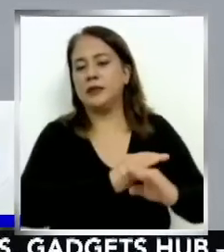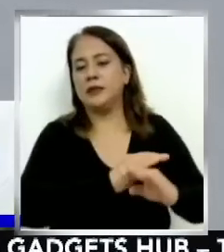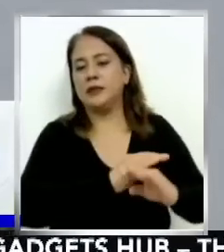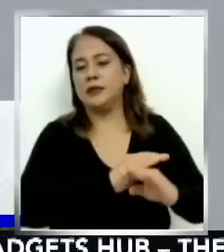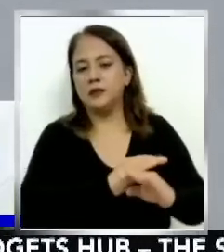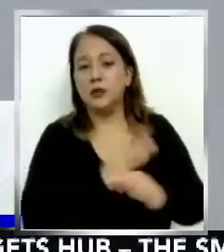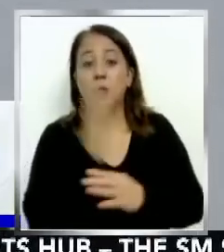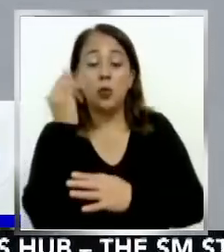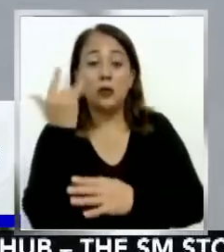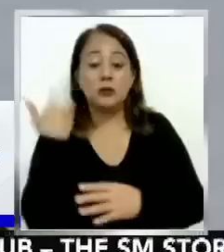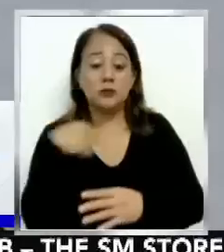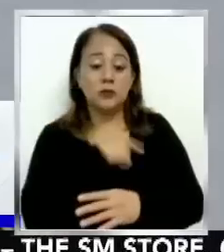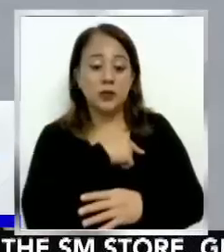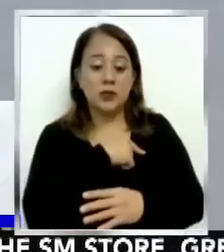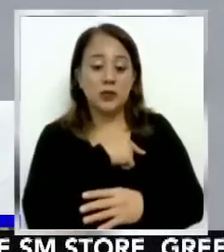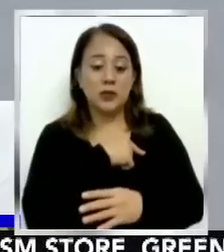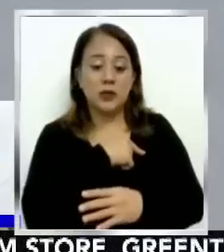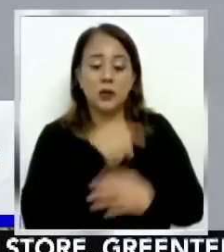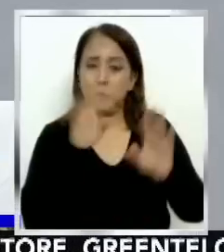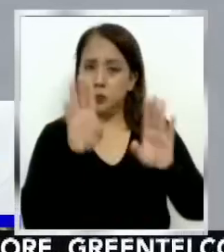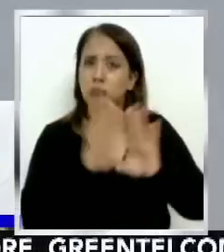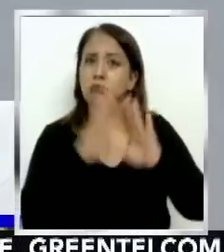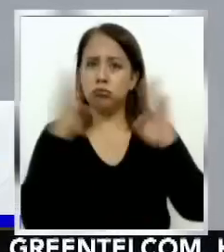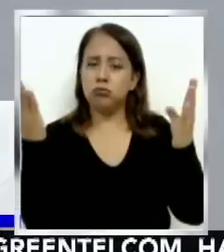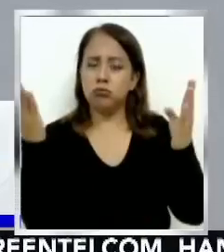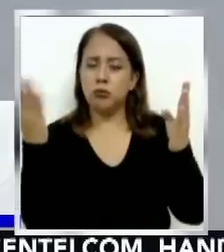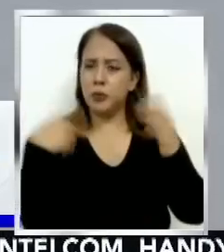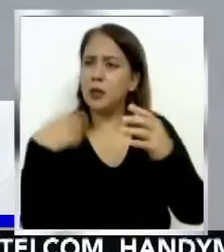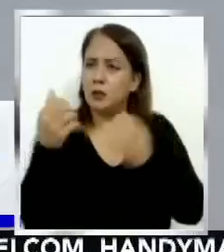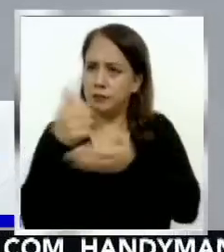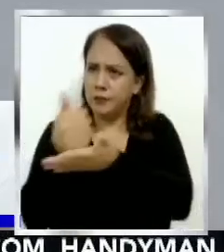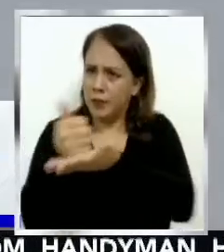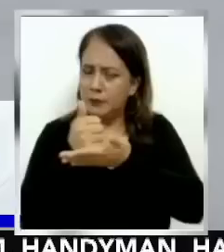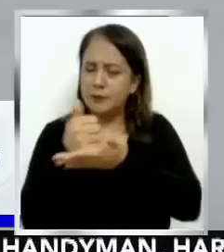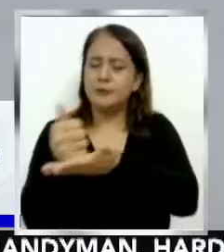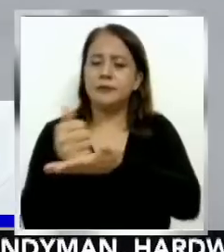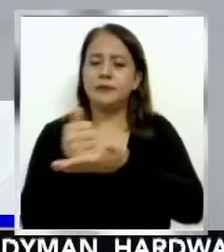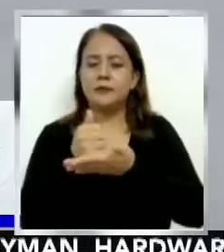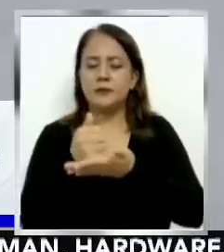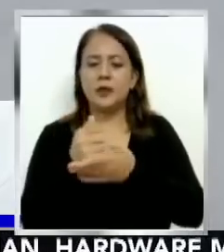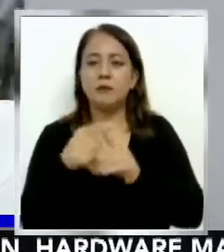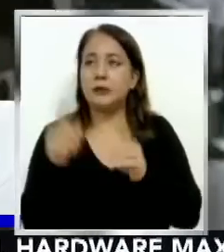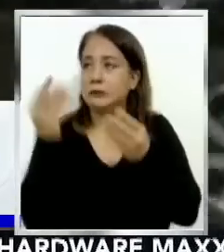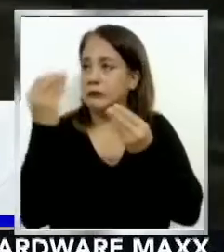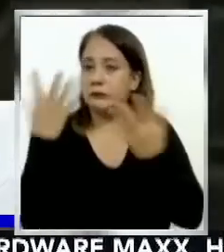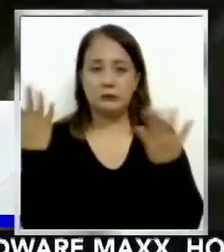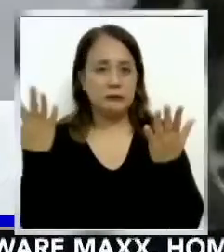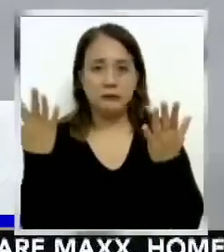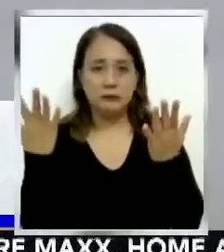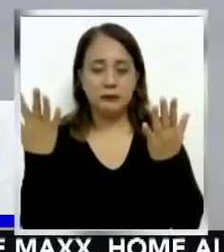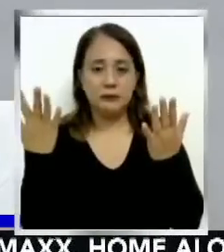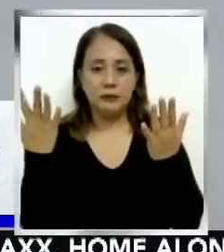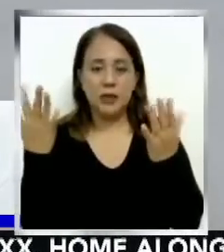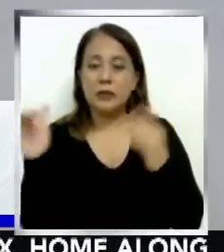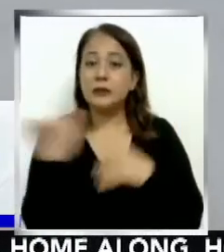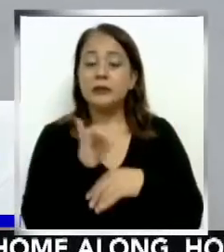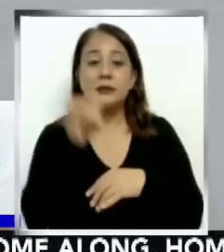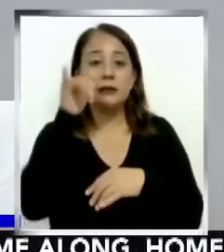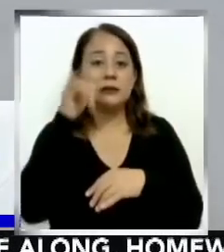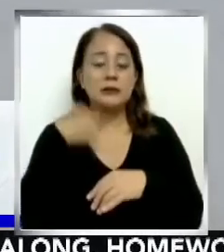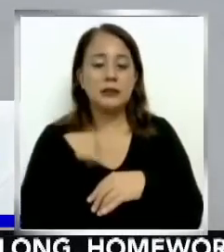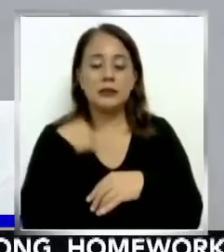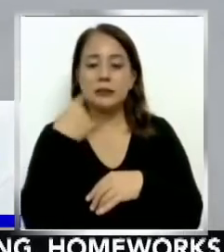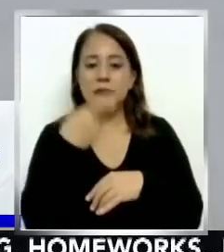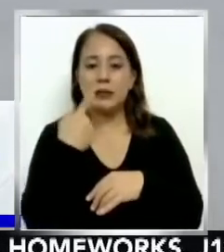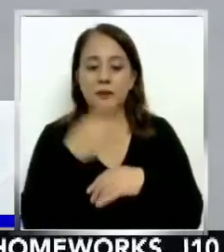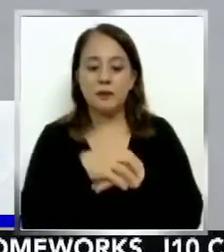open naman kami, makipagtulungan. Eh wala eh. Katulad kahapon, sabi ni SOJ, ni Secretary of